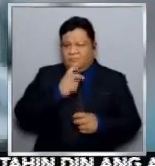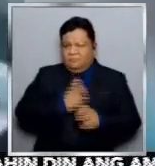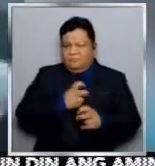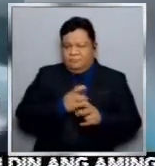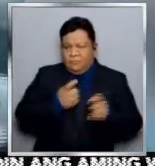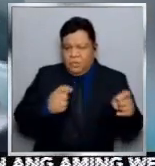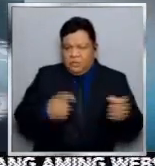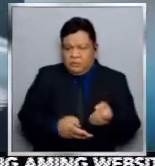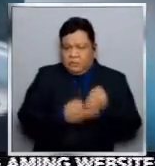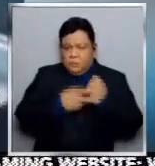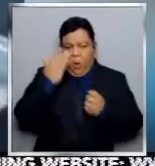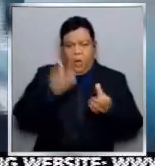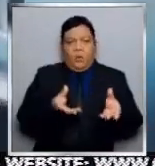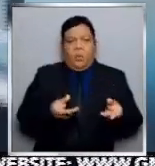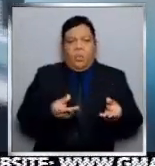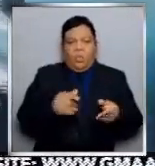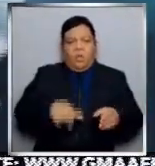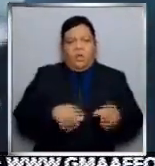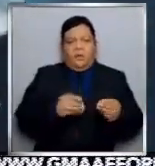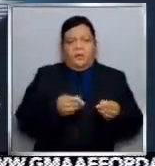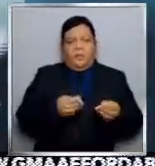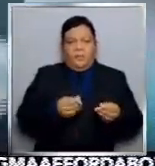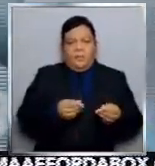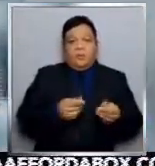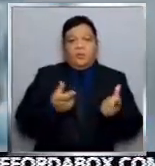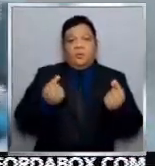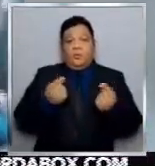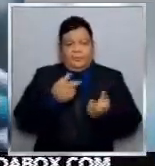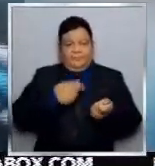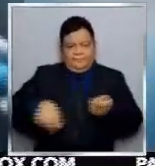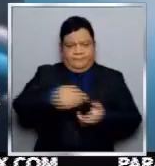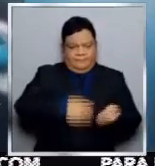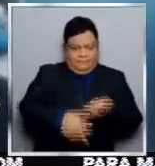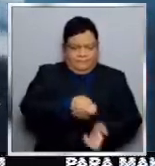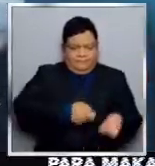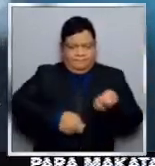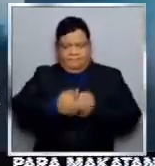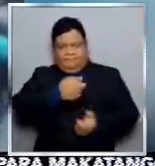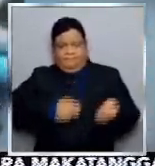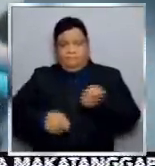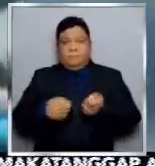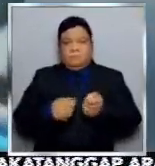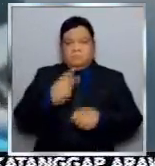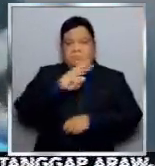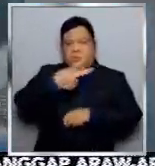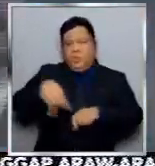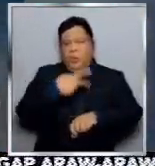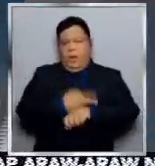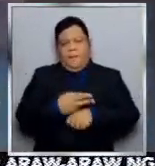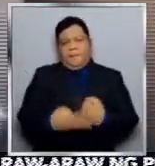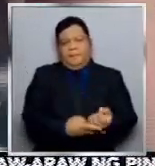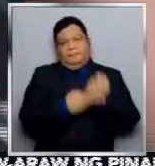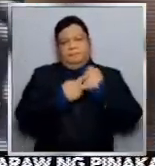dahil sa lambot ng lupa. Kaya gumamit na ng tali ang rescuers para mahila ang biktima. Inabot ng 2 oras ang pagsagip. Maayos